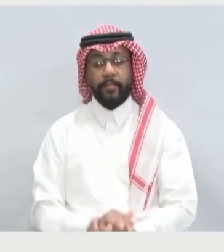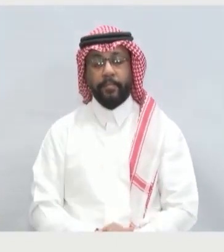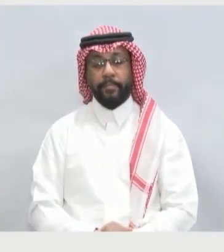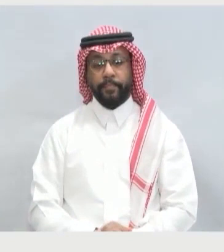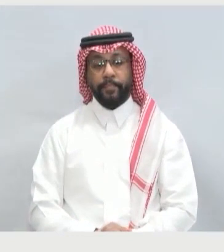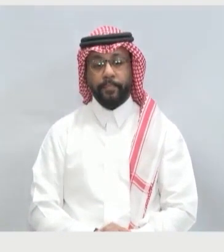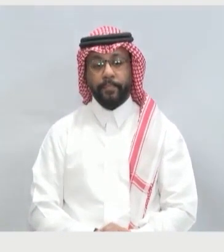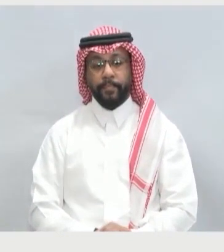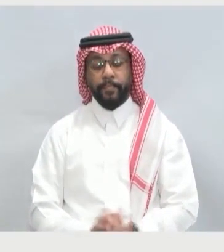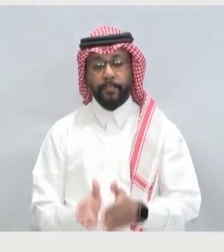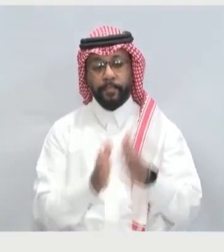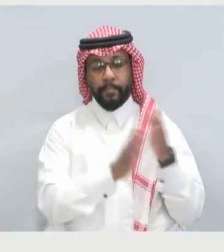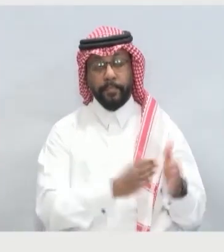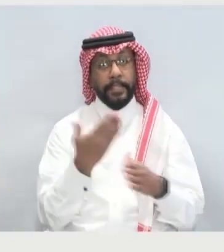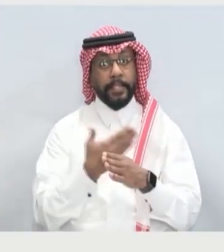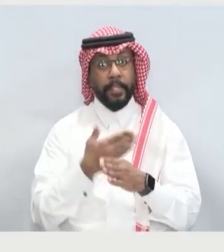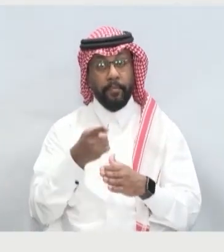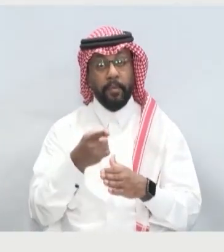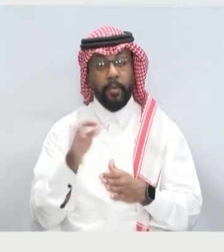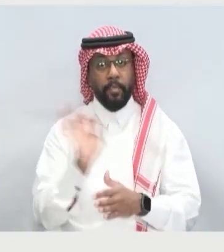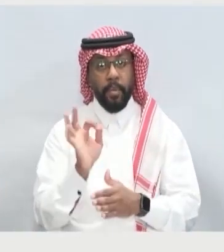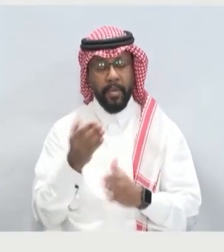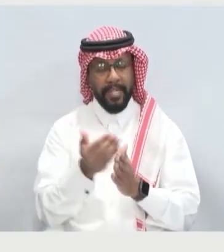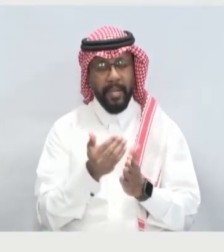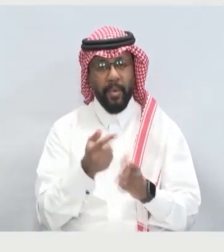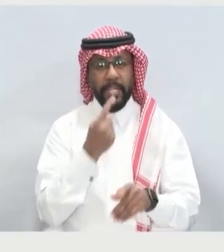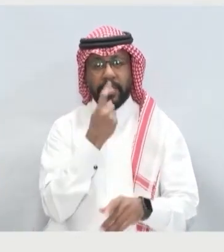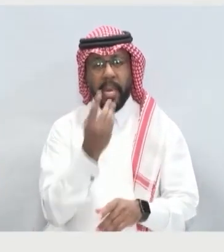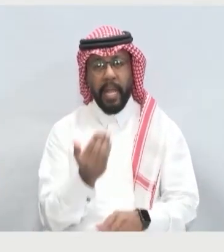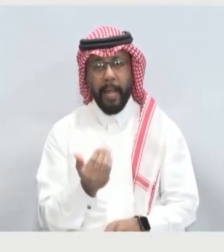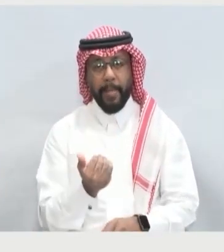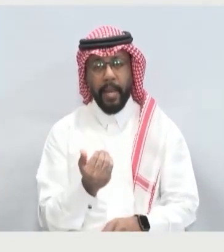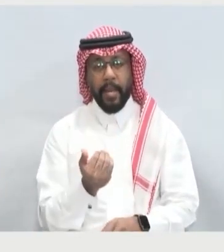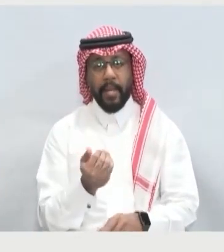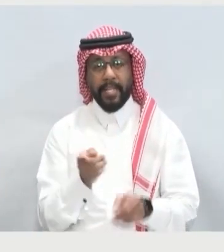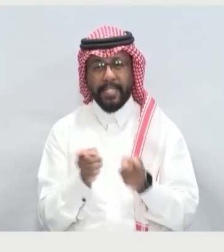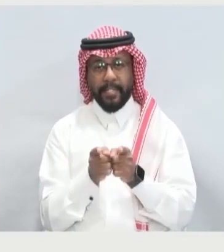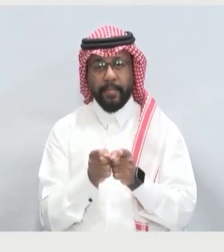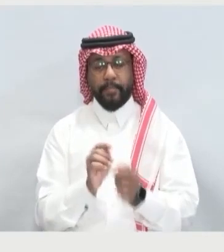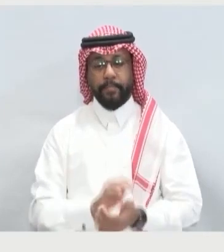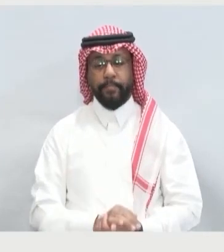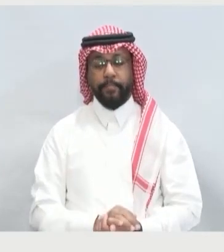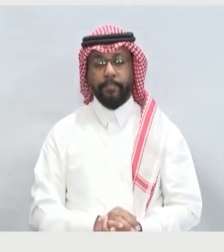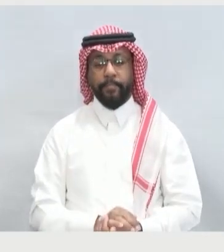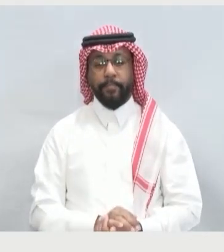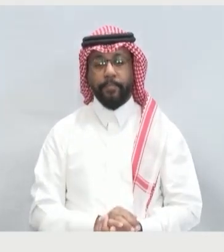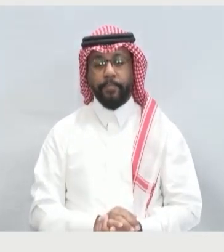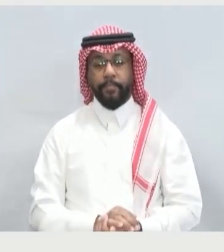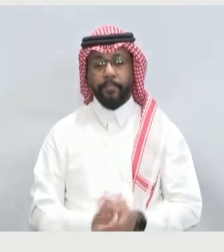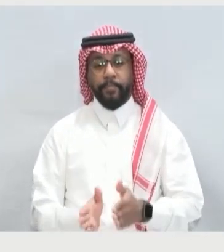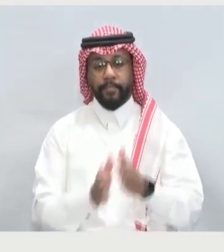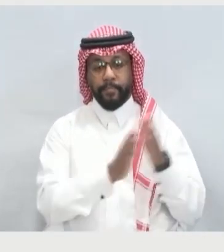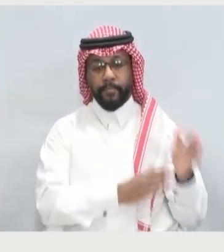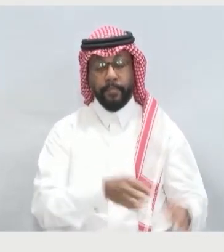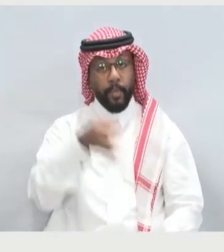رئيسه قصيره الاجل لان عاده ما تكون اقل من سنه لدينا ما يسمى